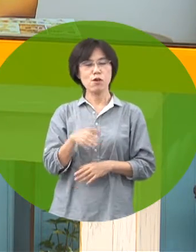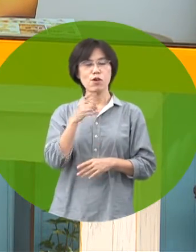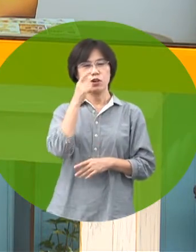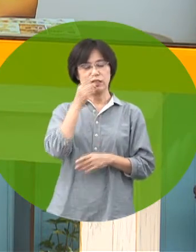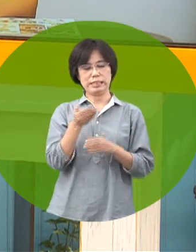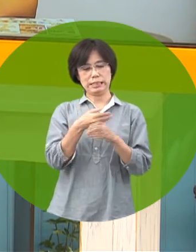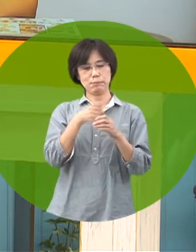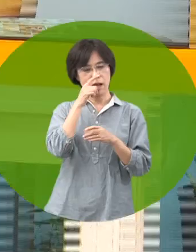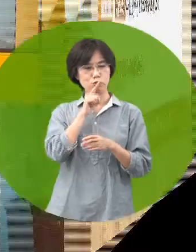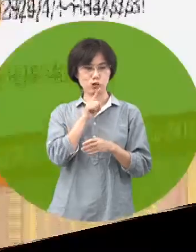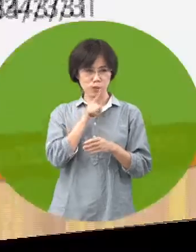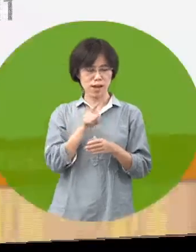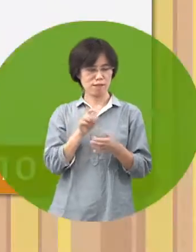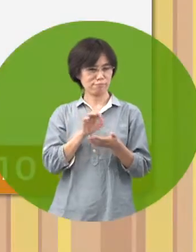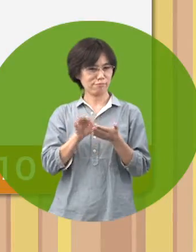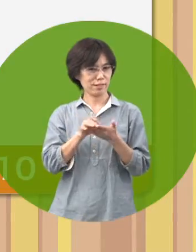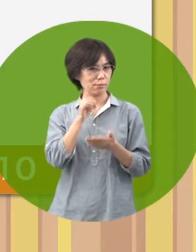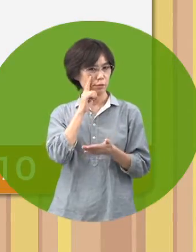れてみませんか？